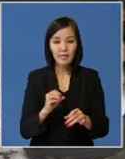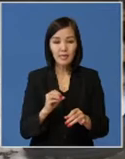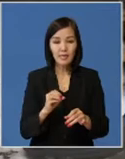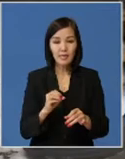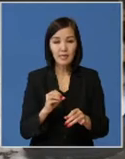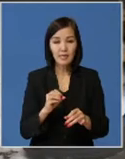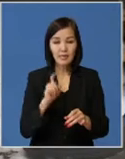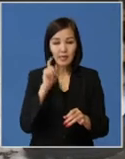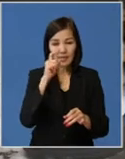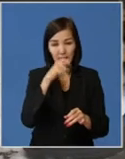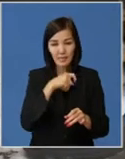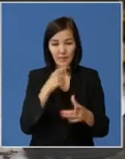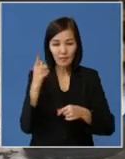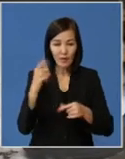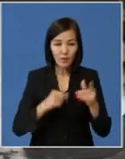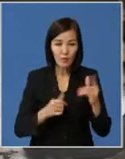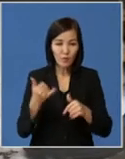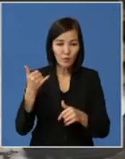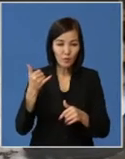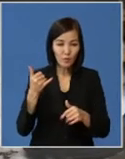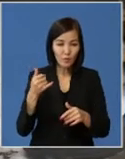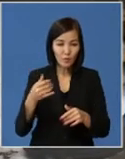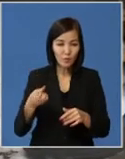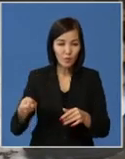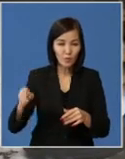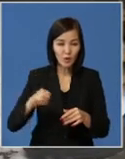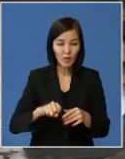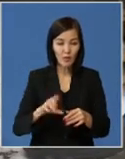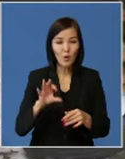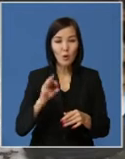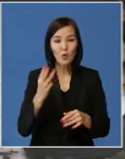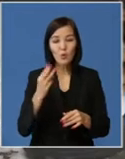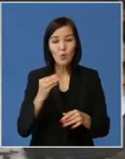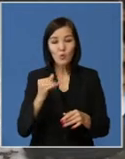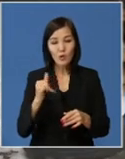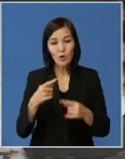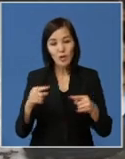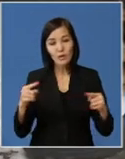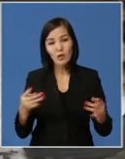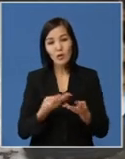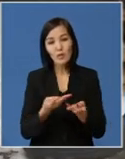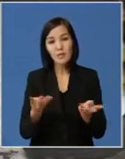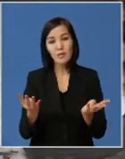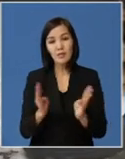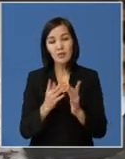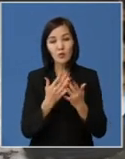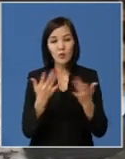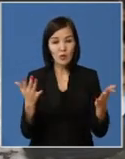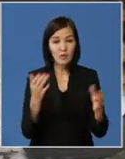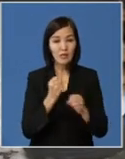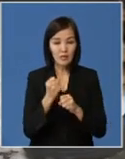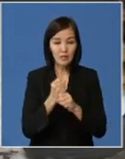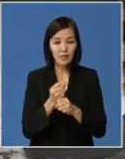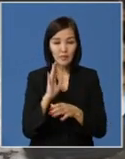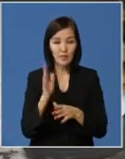ғиятын кеселер болады, тостақанымен, жаңағы ожауымен деген сияқты соларды да көркейді. Оны да жасап отырмыз, тағы